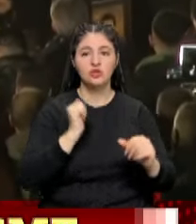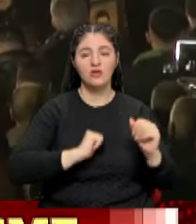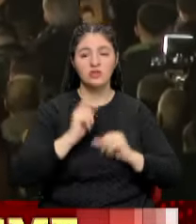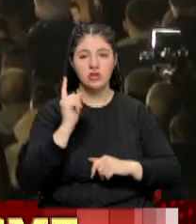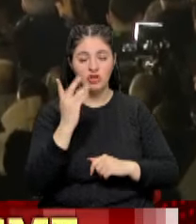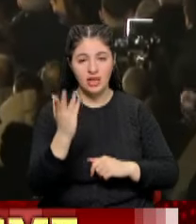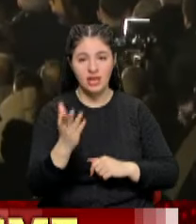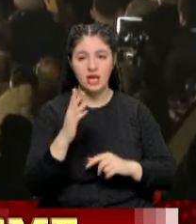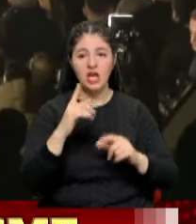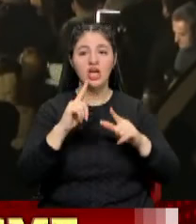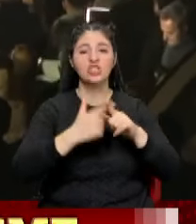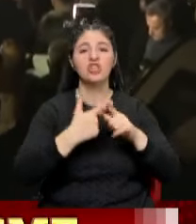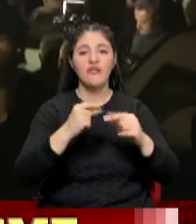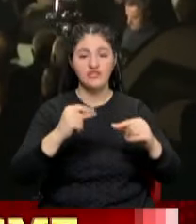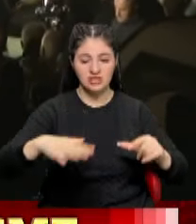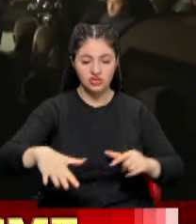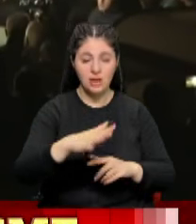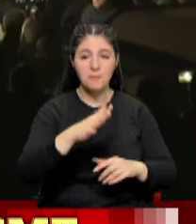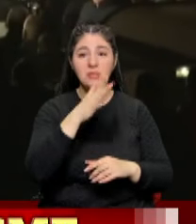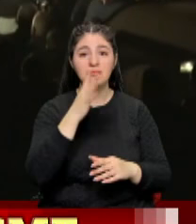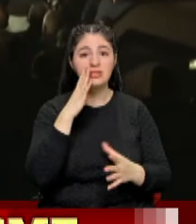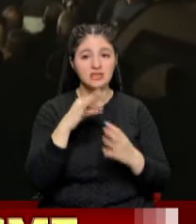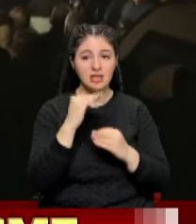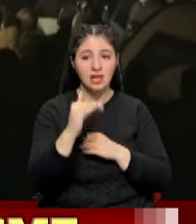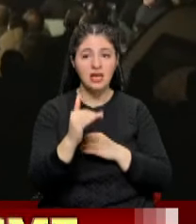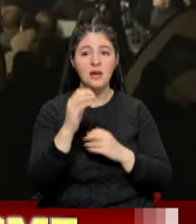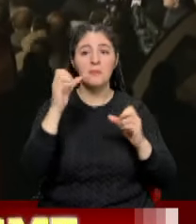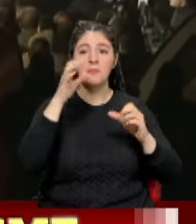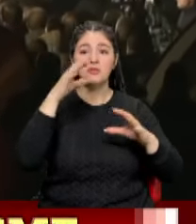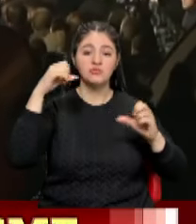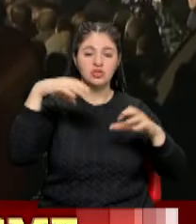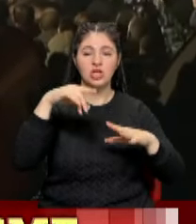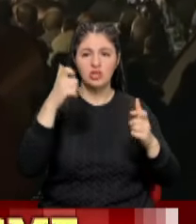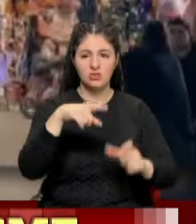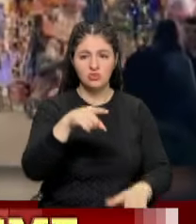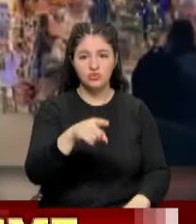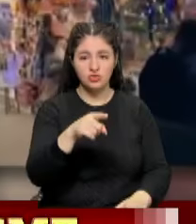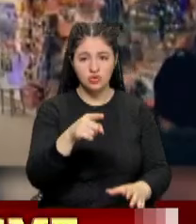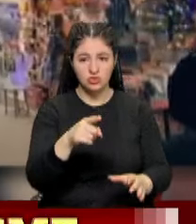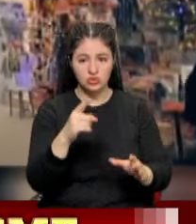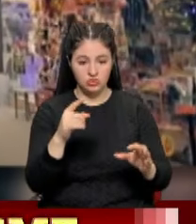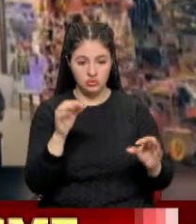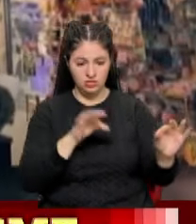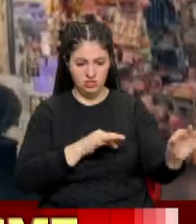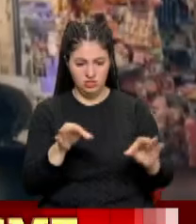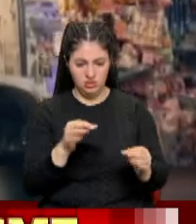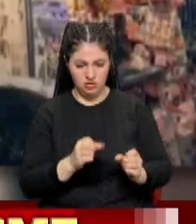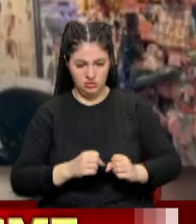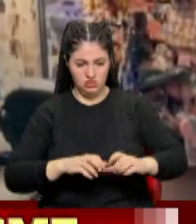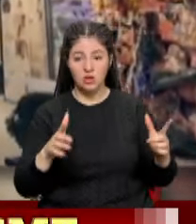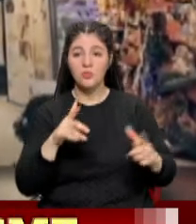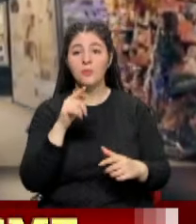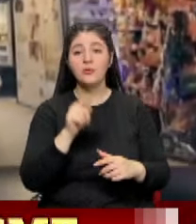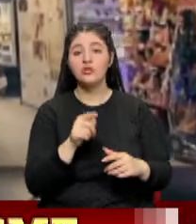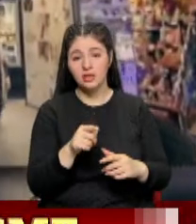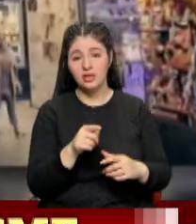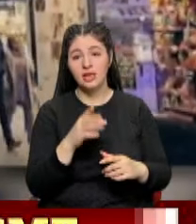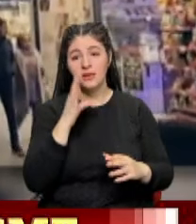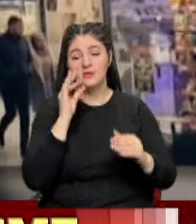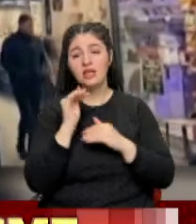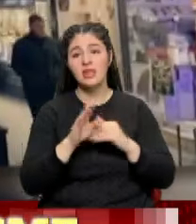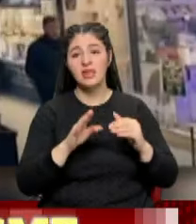üniversite hocaları, jeofizikçiler, bilim insanları, bilim ışığı altında şehir şurası planlaması kurarak buradaki